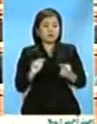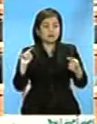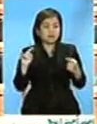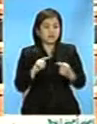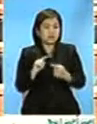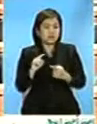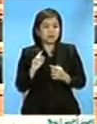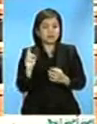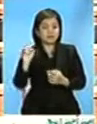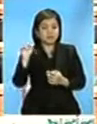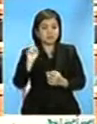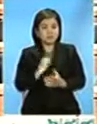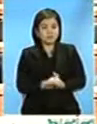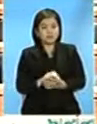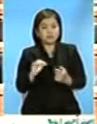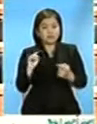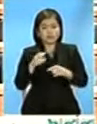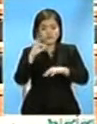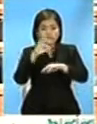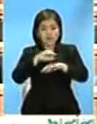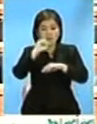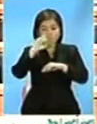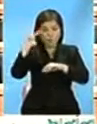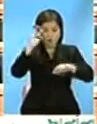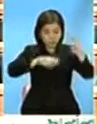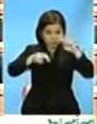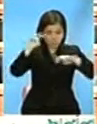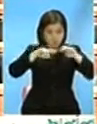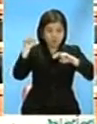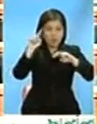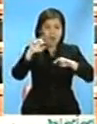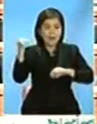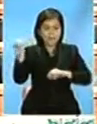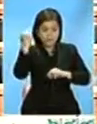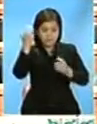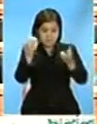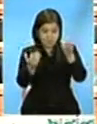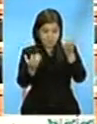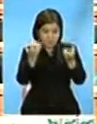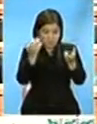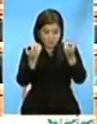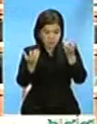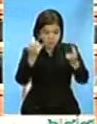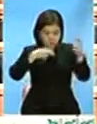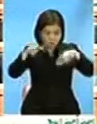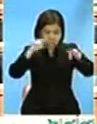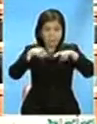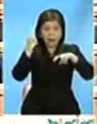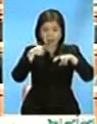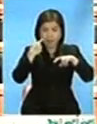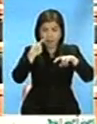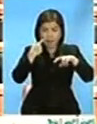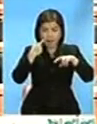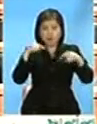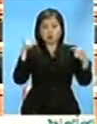ว.ที่ควรจะตรวจสอบหรือถ่วงดุลเนี่ยก็ควรจะถ่วงดุลใครครับ ก็คือถ่วงดุล